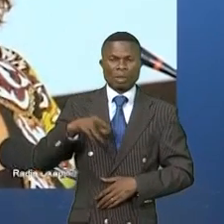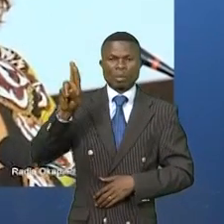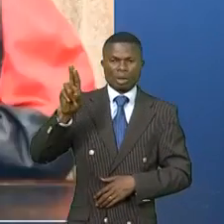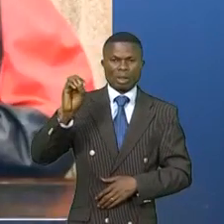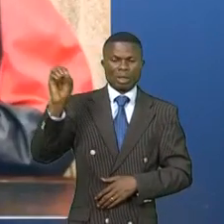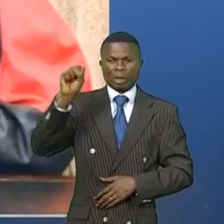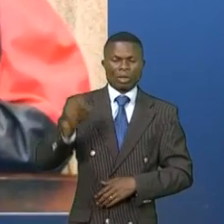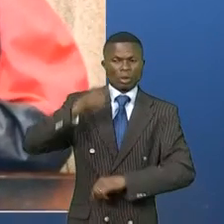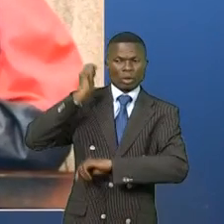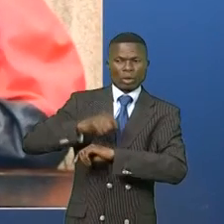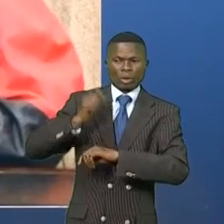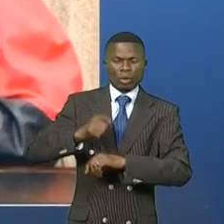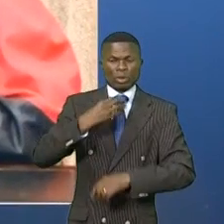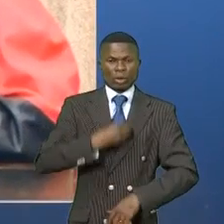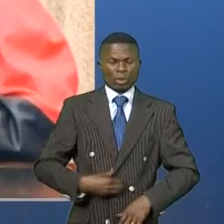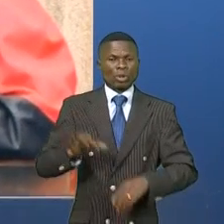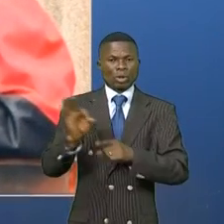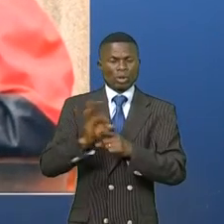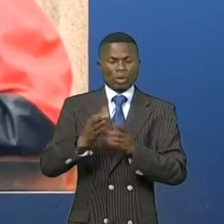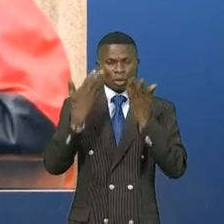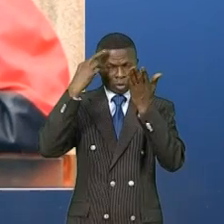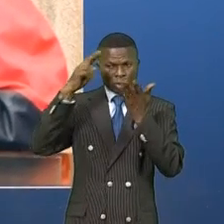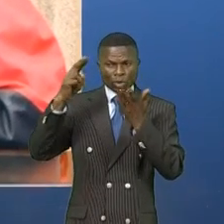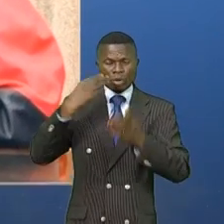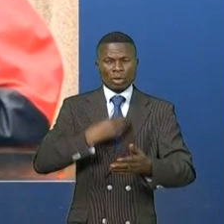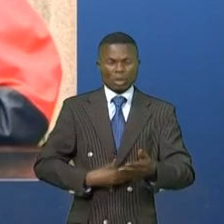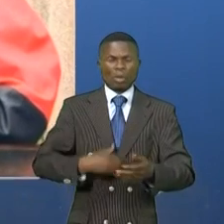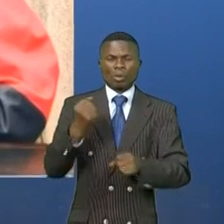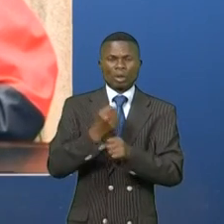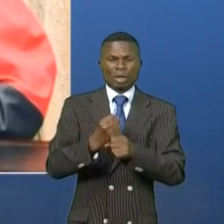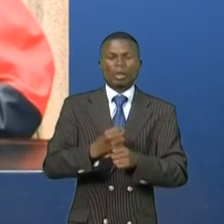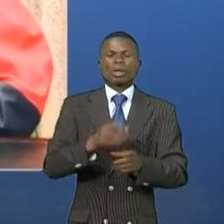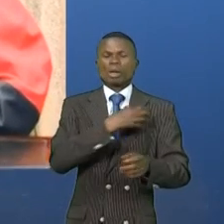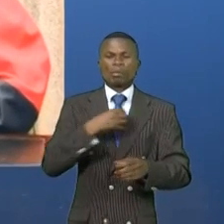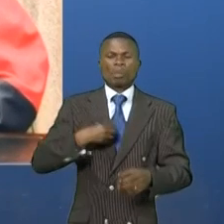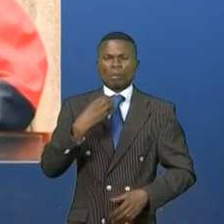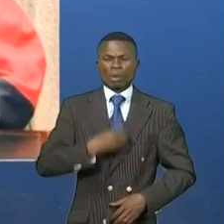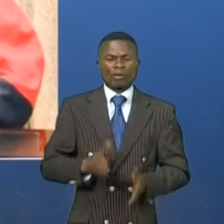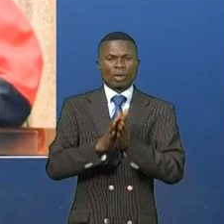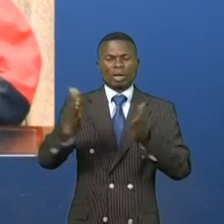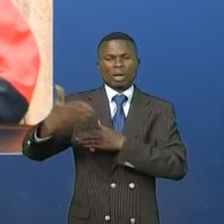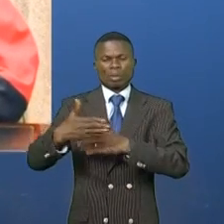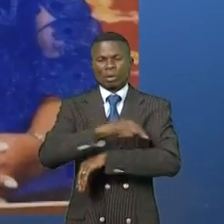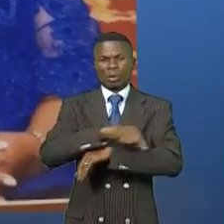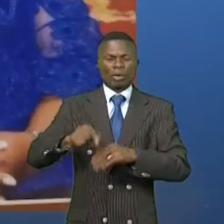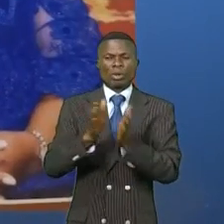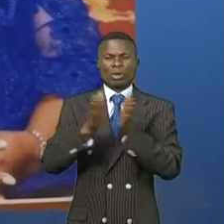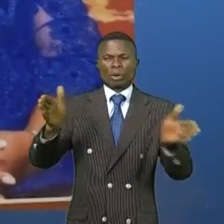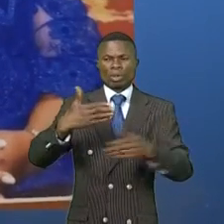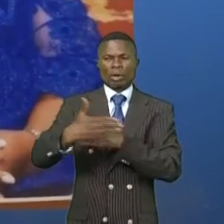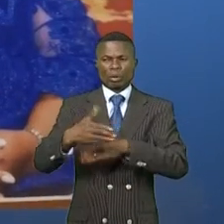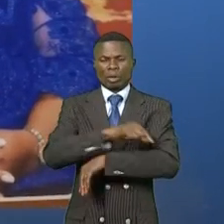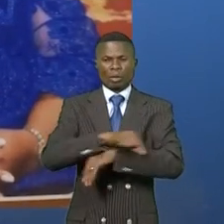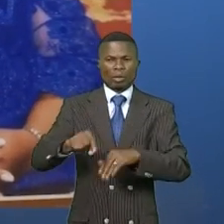la justice. Elle est juriste de formation, magistrate de carrière, avocate générale près le parquet général, près le